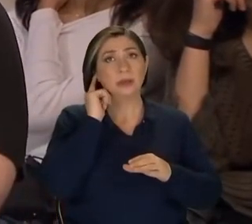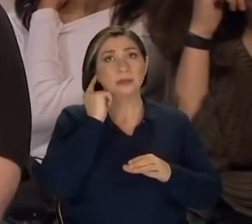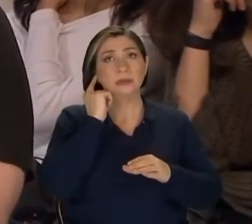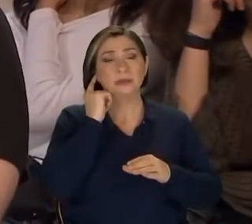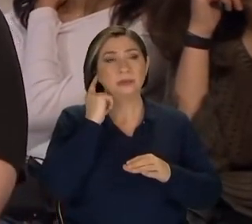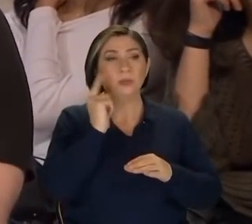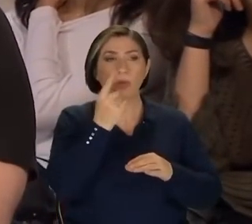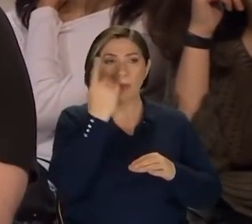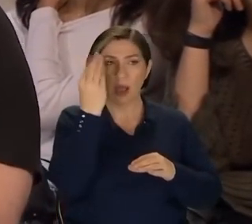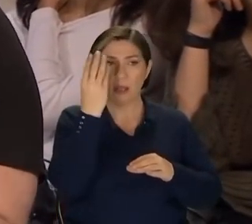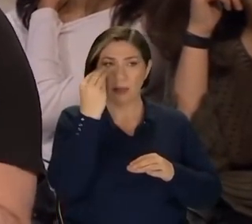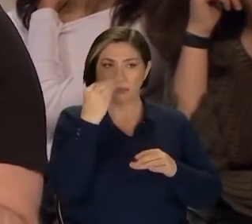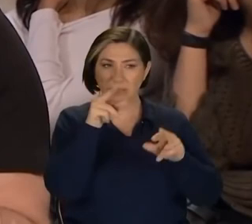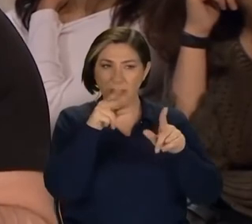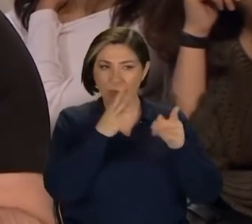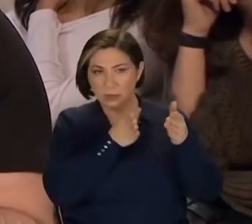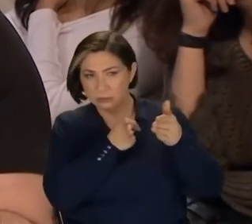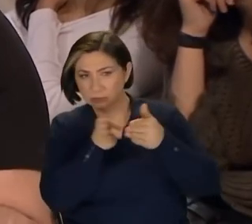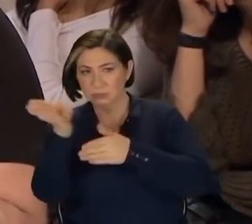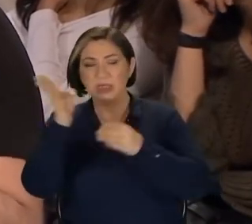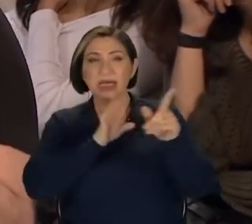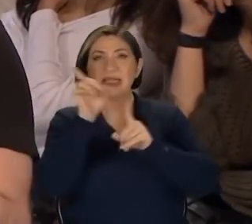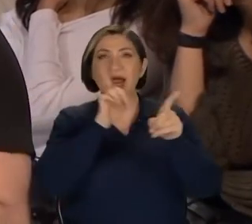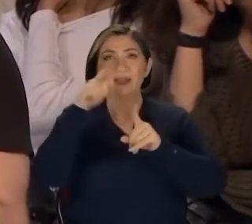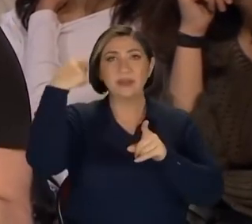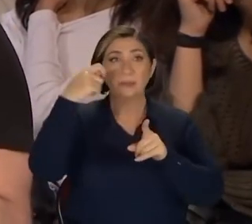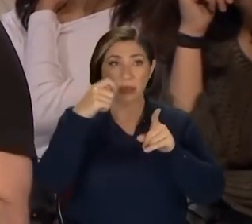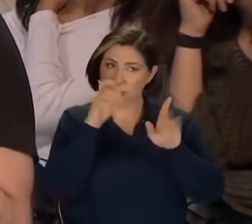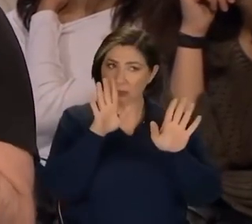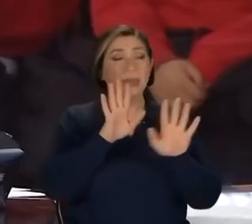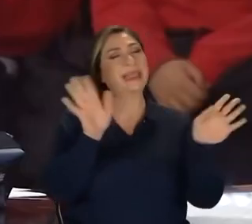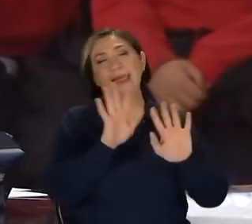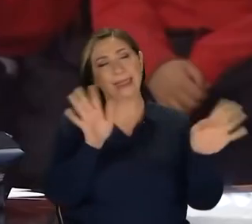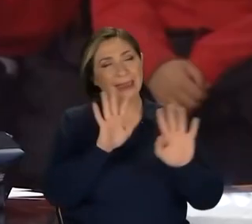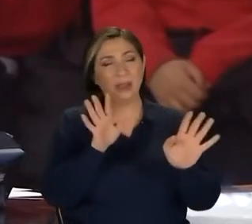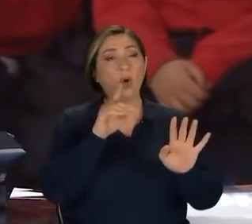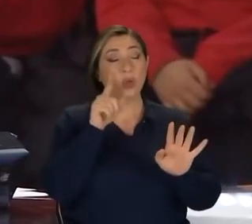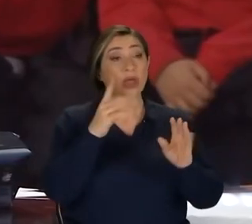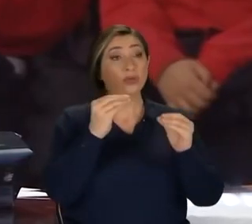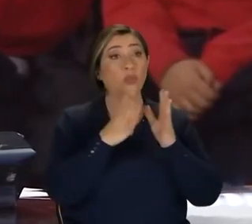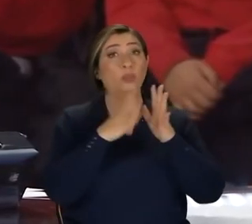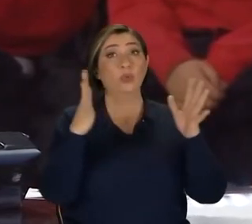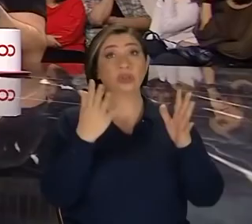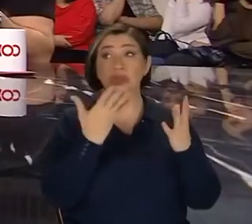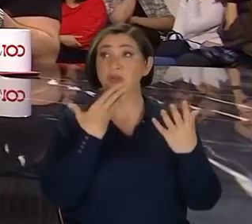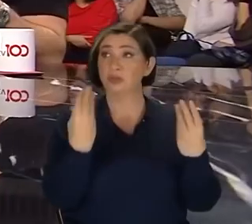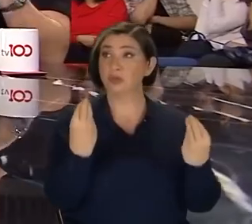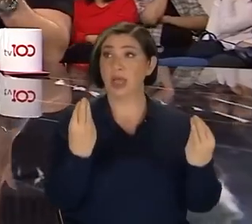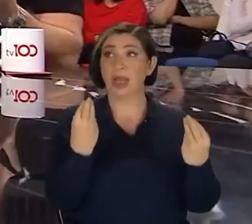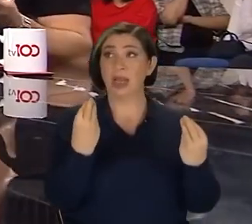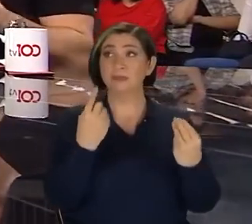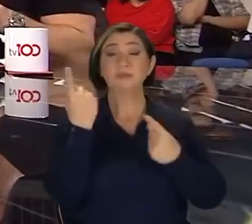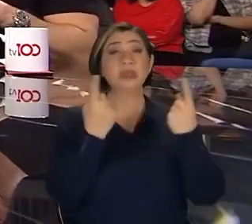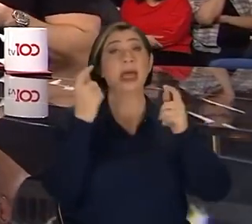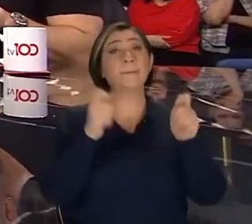bir anlam ifade eder bir hale mi gidiyor dijital platform? Halbuki değil. Çünkü onlar da çok büyük ve şık, güzel bir